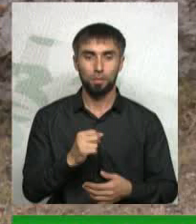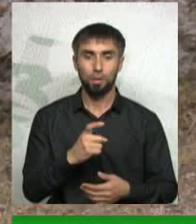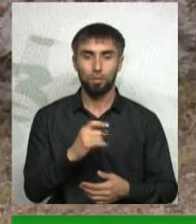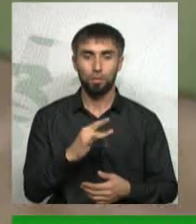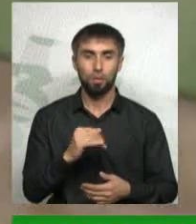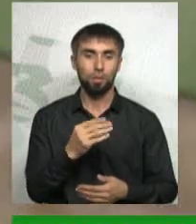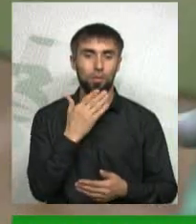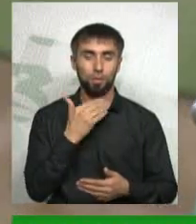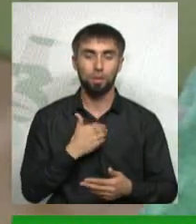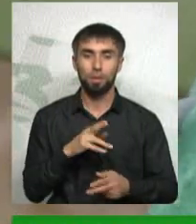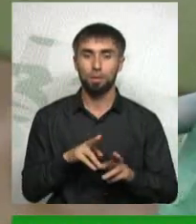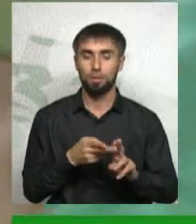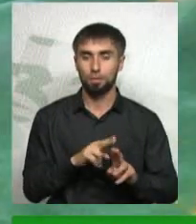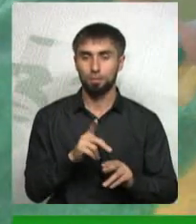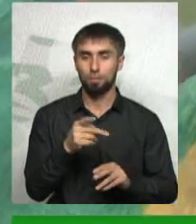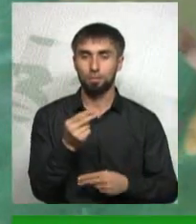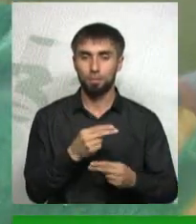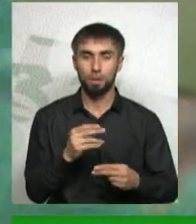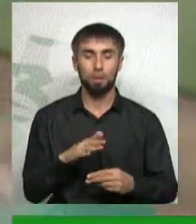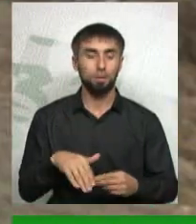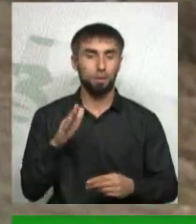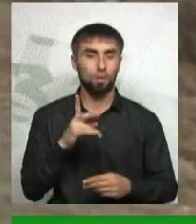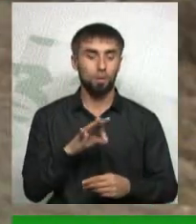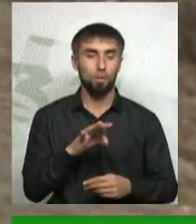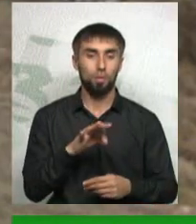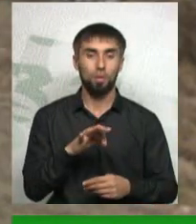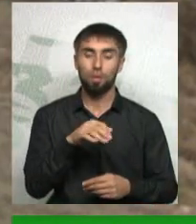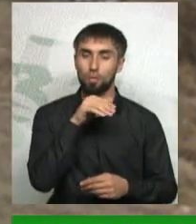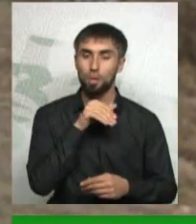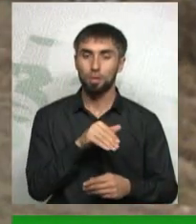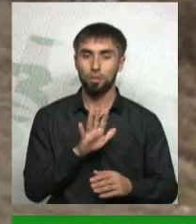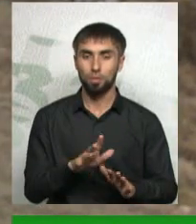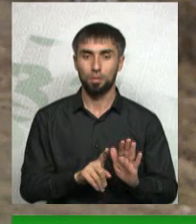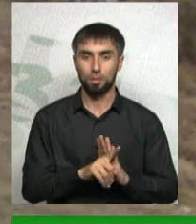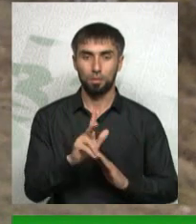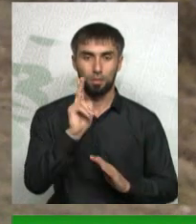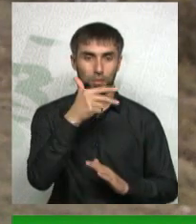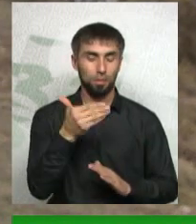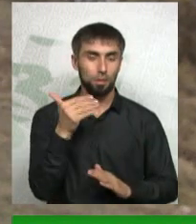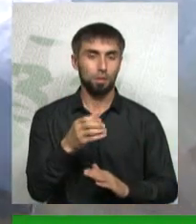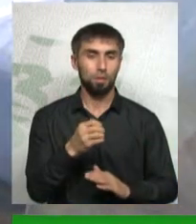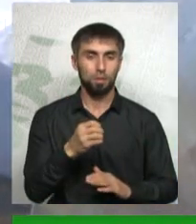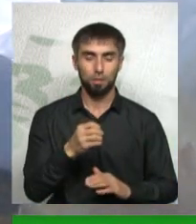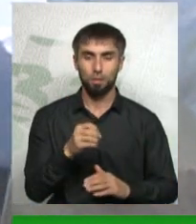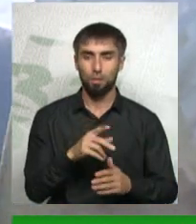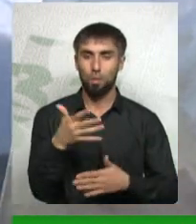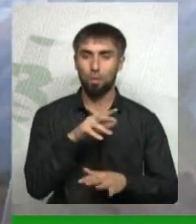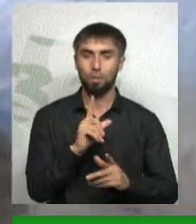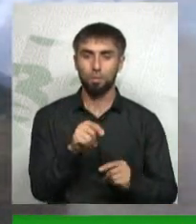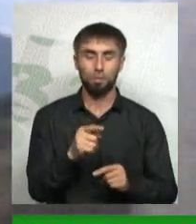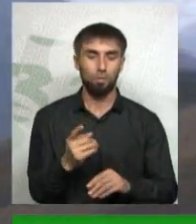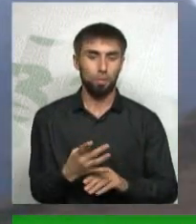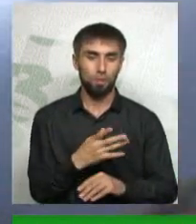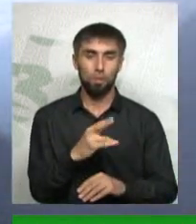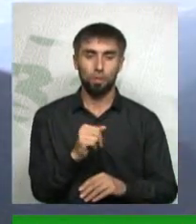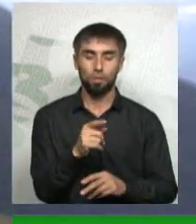любила рисовать с детства. А вот писать картины как профессионал начала только 3 года назад. Для нее это вылазка в горы первая. Этюды в